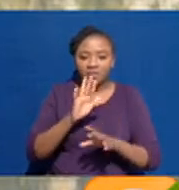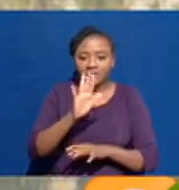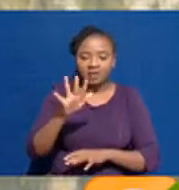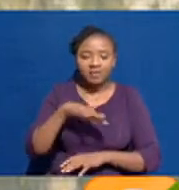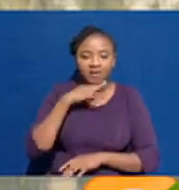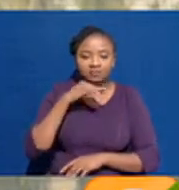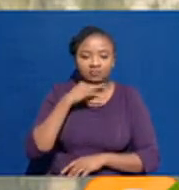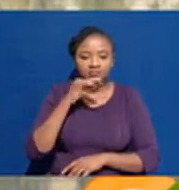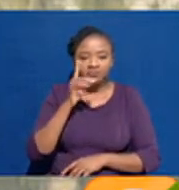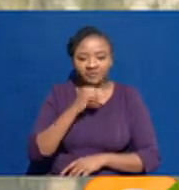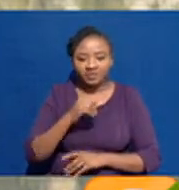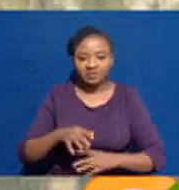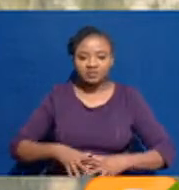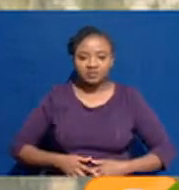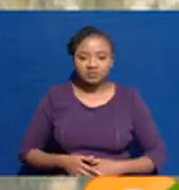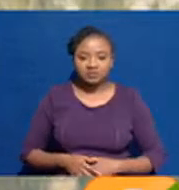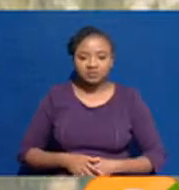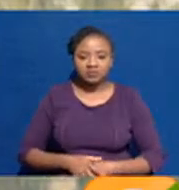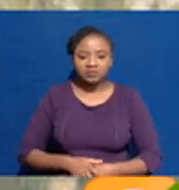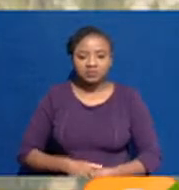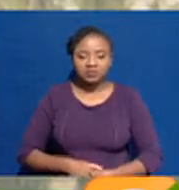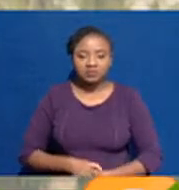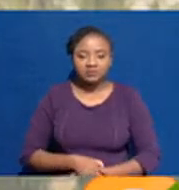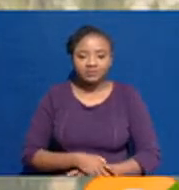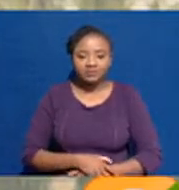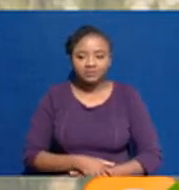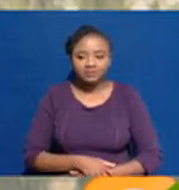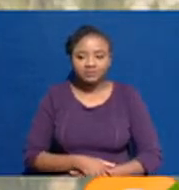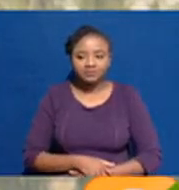ijayo. Seth Olale, runinga ya Citizen, County.